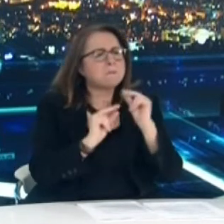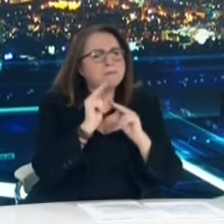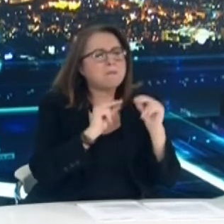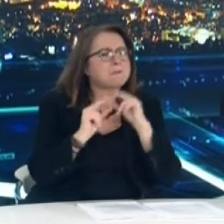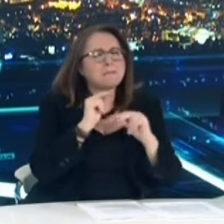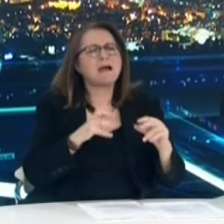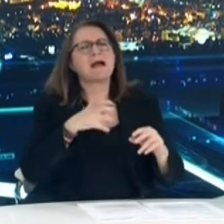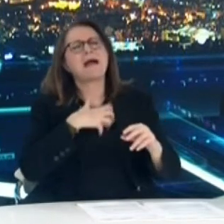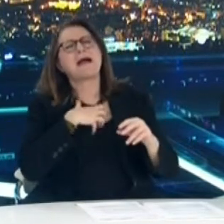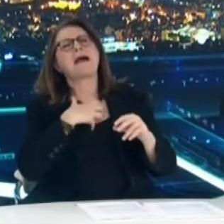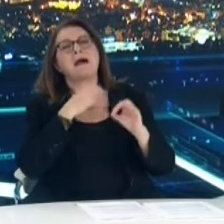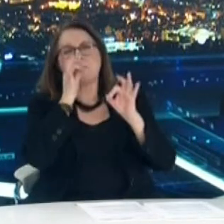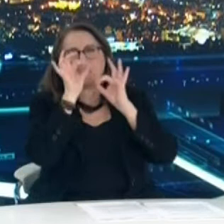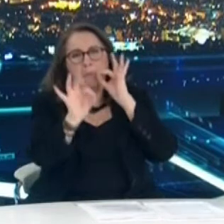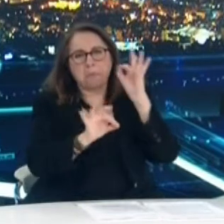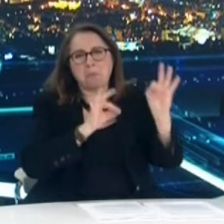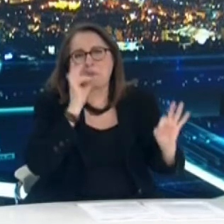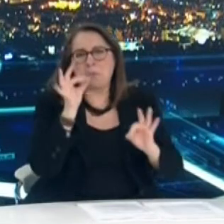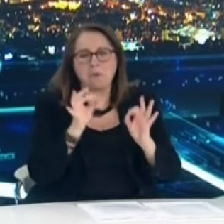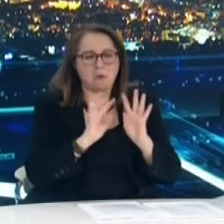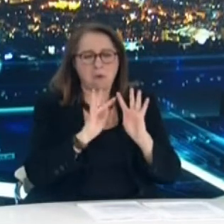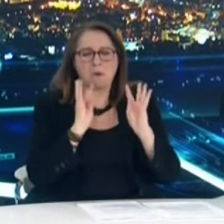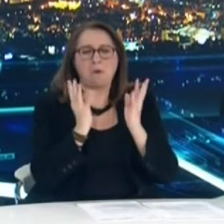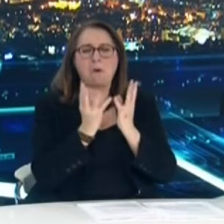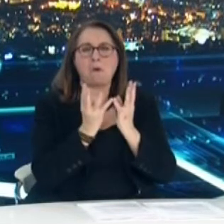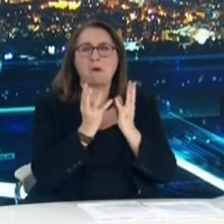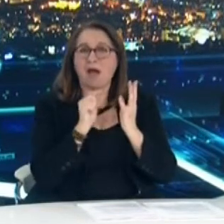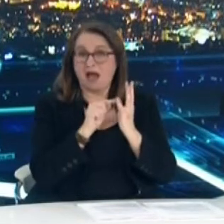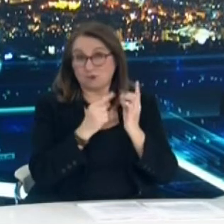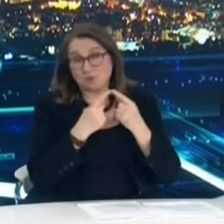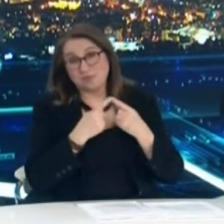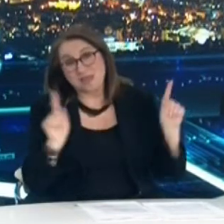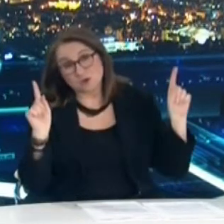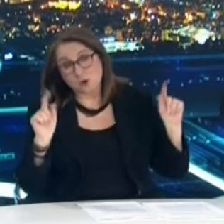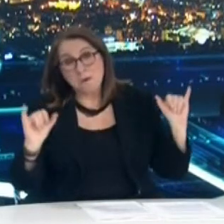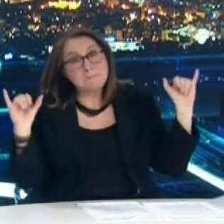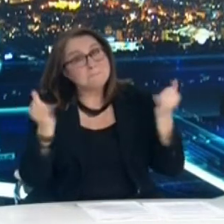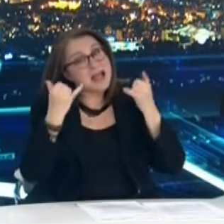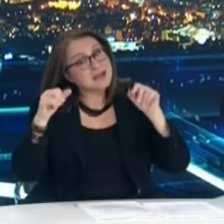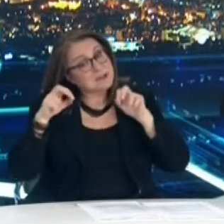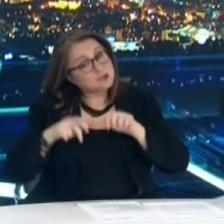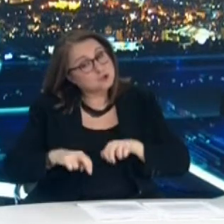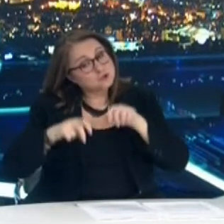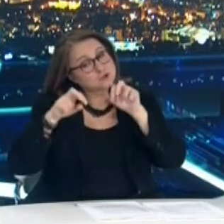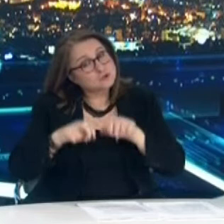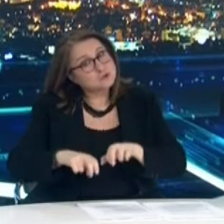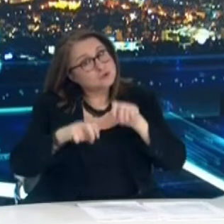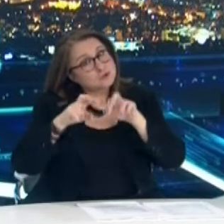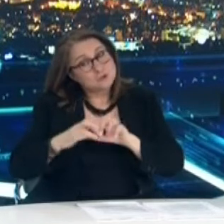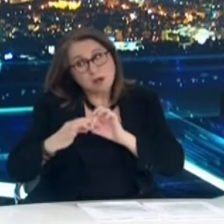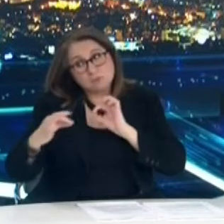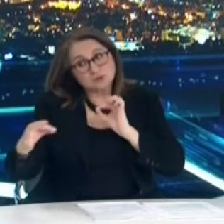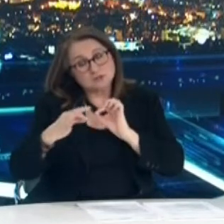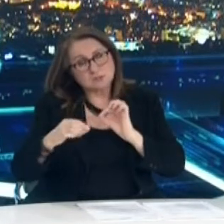Κλείνοντας, θα ήθελα να επιστρέψω στο θέμα των μεταλλάξεων, γιατί αυτό που συμβαίνει σήμερα είναι ότι έχουμε να αντιμετωπίσουμε αυτόν τον διαφοροποιημένο ιό,